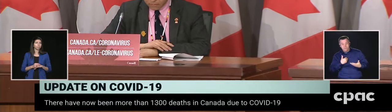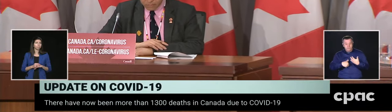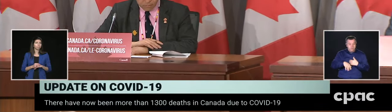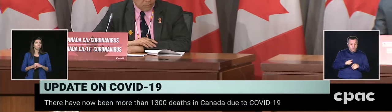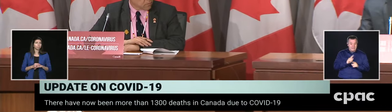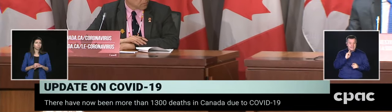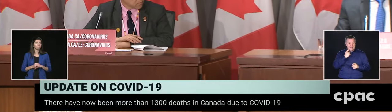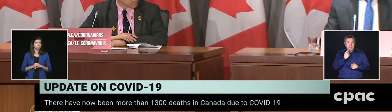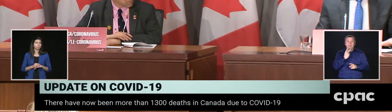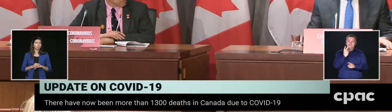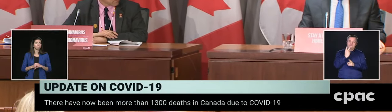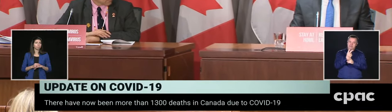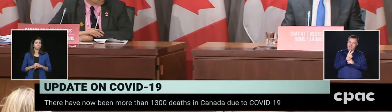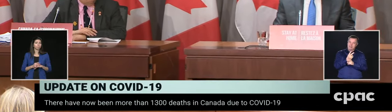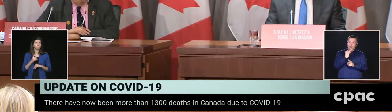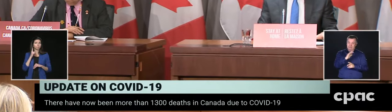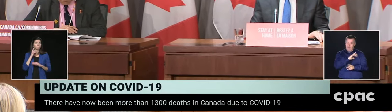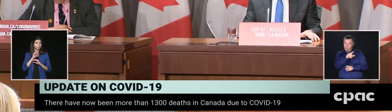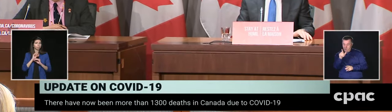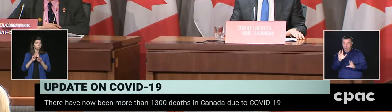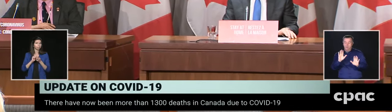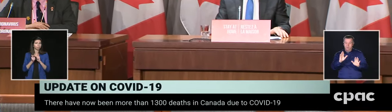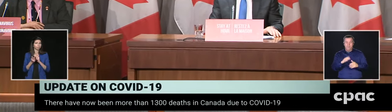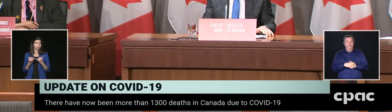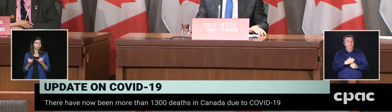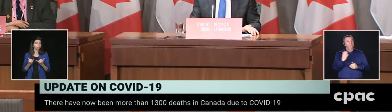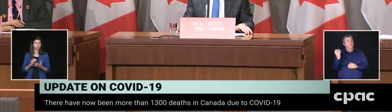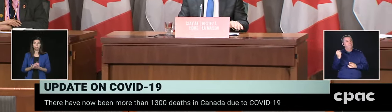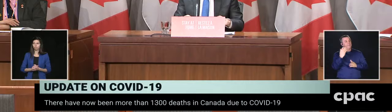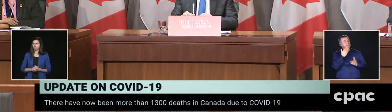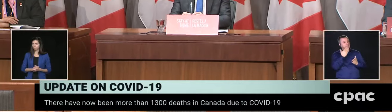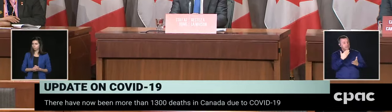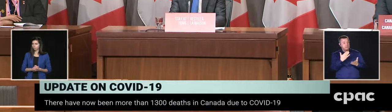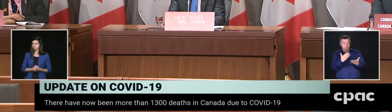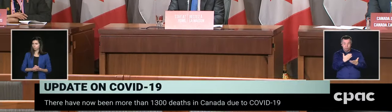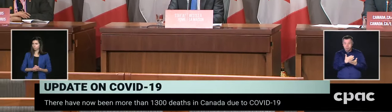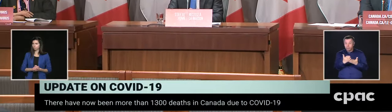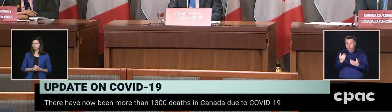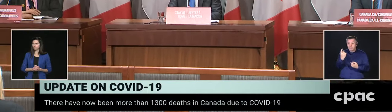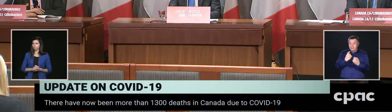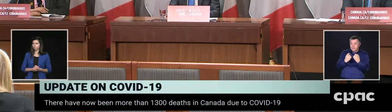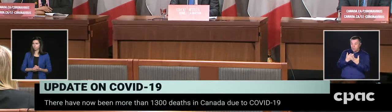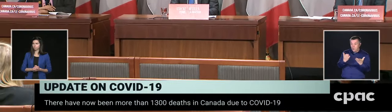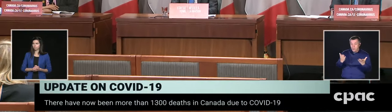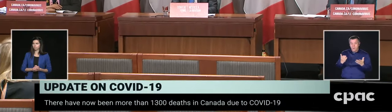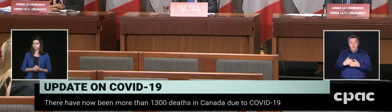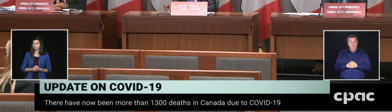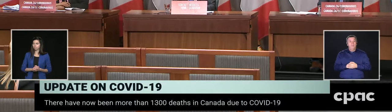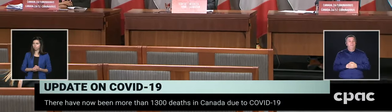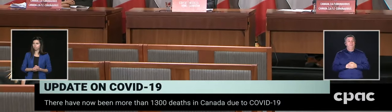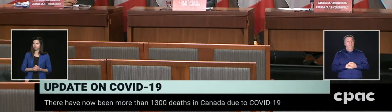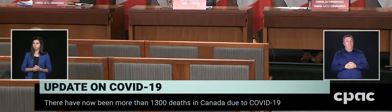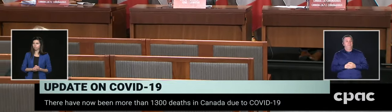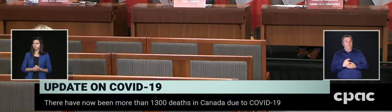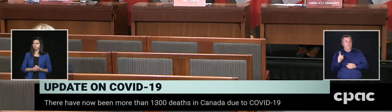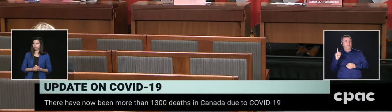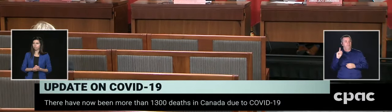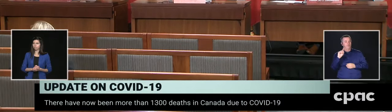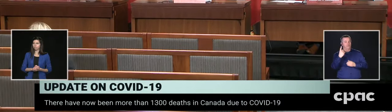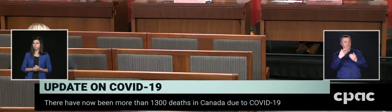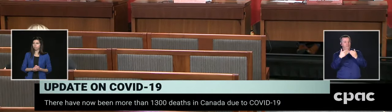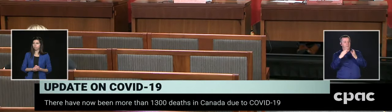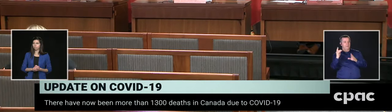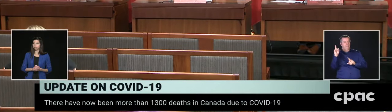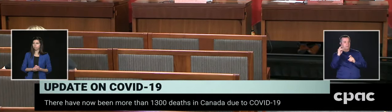Merci, Dr. Wong. Nous pouvons maintenant passer aux questions. Merci, Monsieur le Ministre. On va commencer par les questions au téléphone. Une question, un suivi.